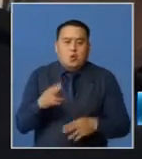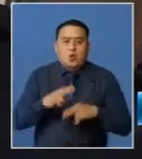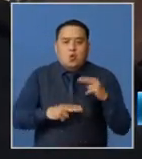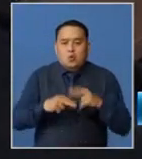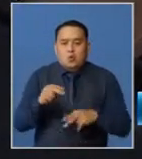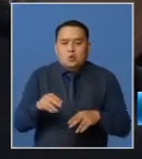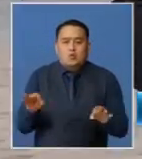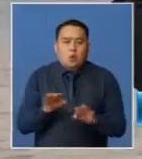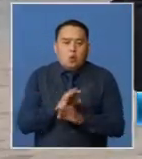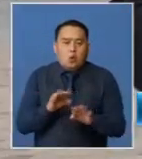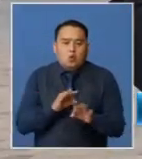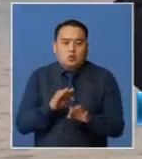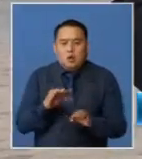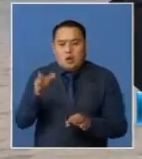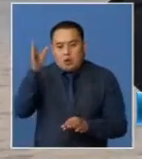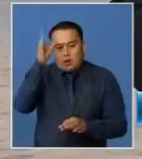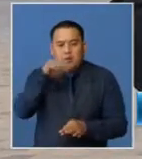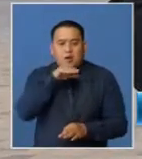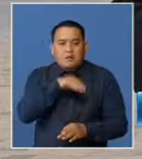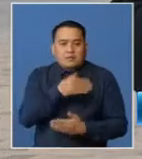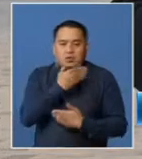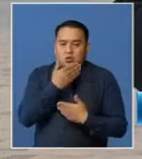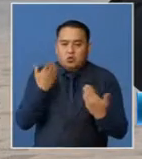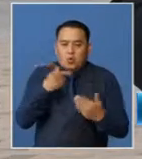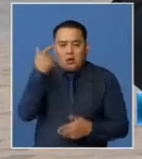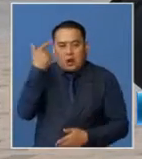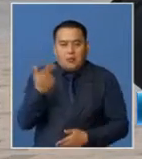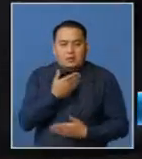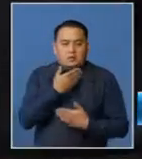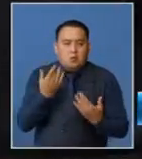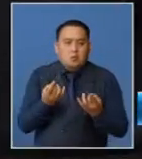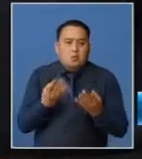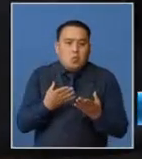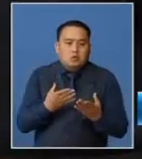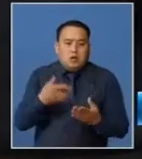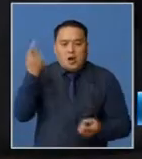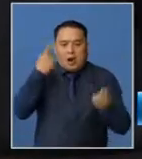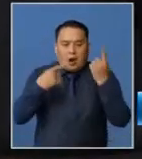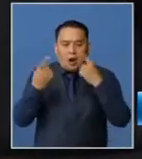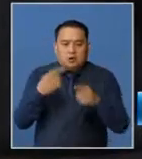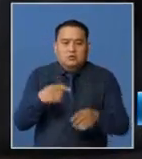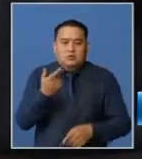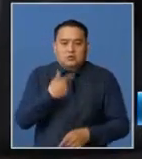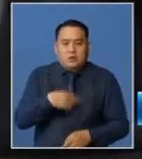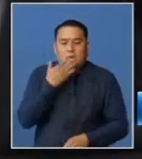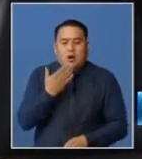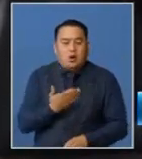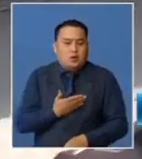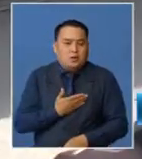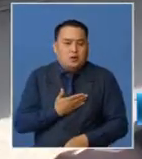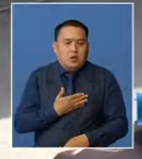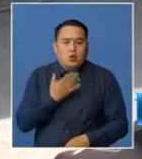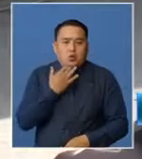болыпты, музыкалық білімі де жоқ. Кәсіби музыкант та, композитор да емес. Аздаған ақындық, жыршылық әуесқойлығы бар. Сол дарынымен